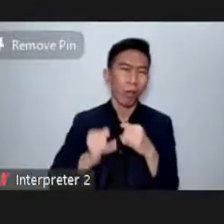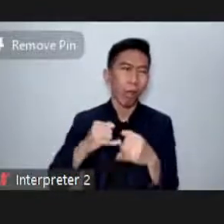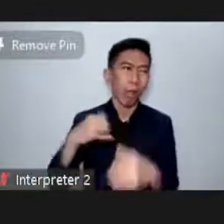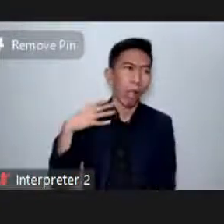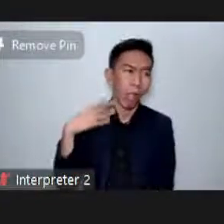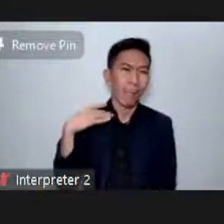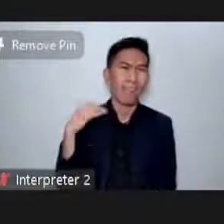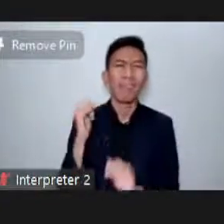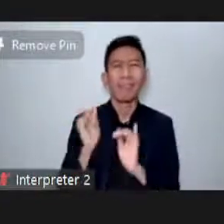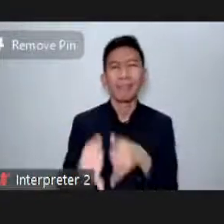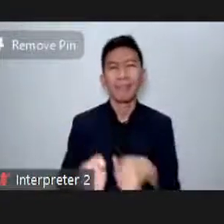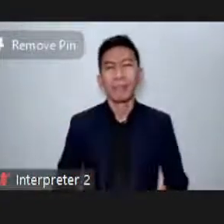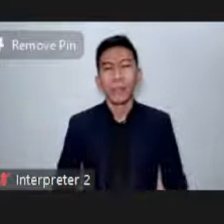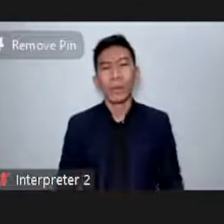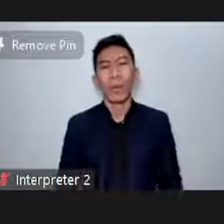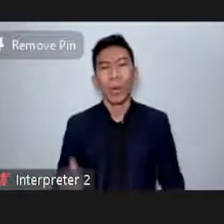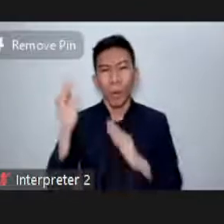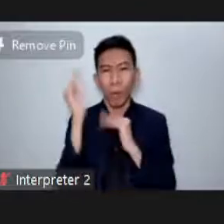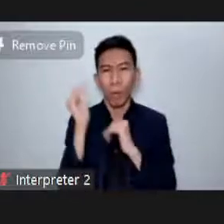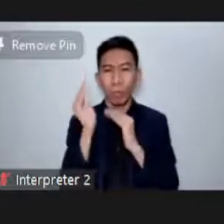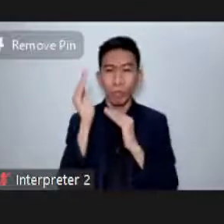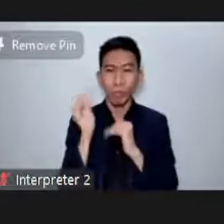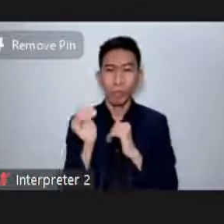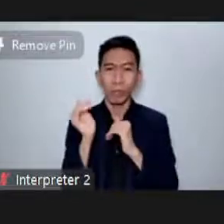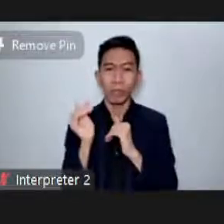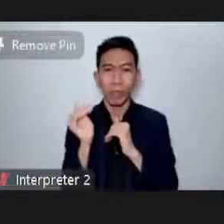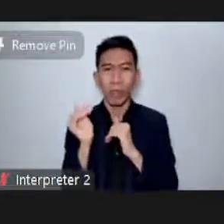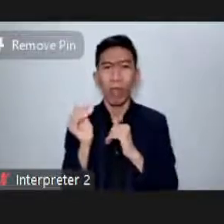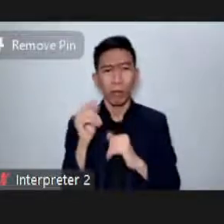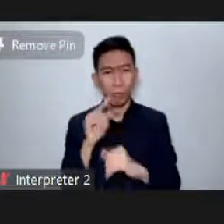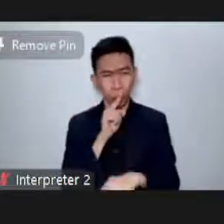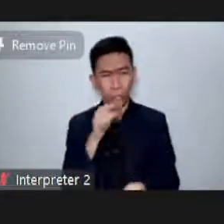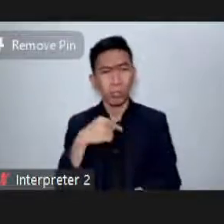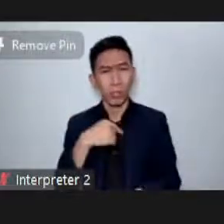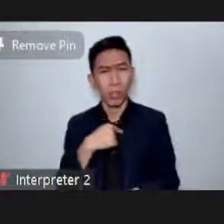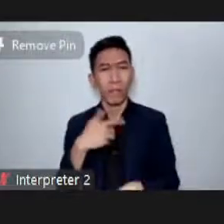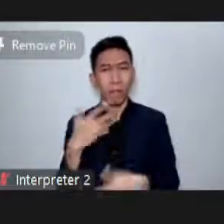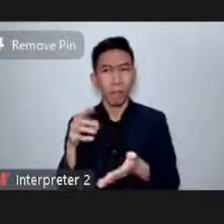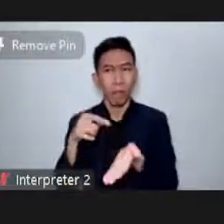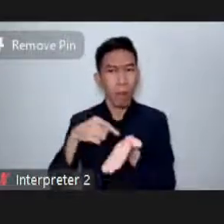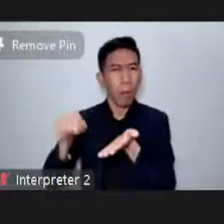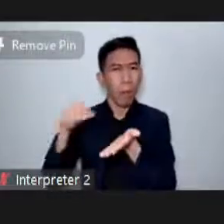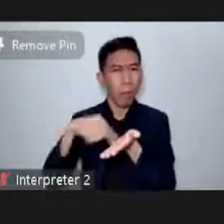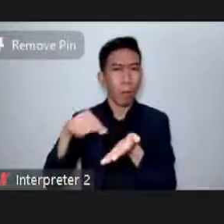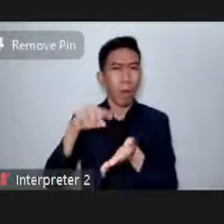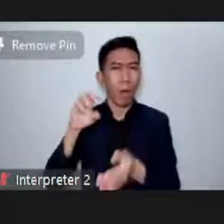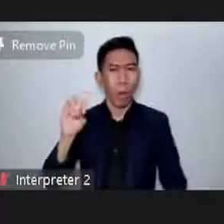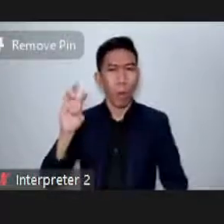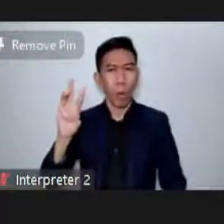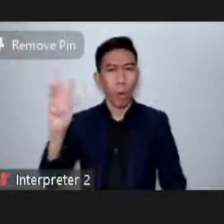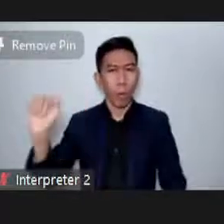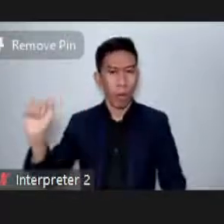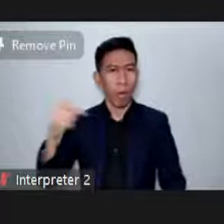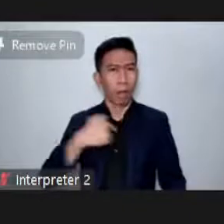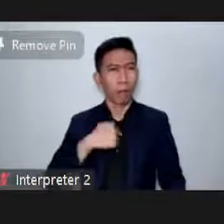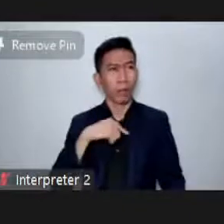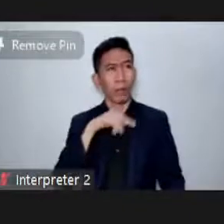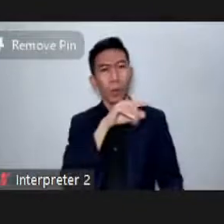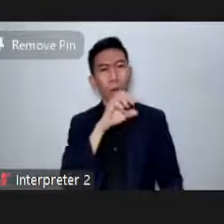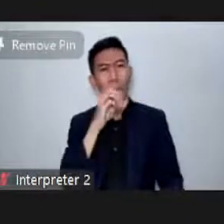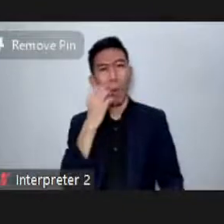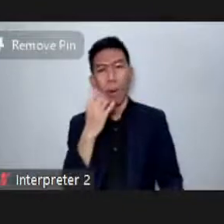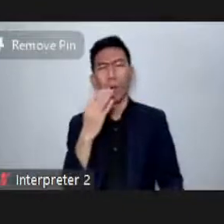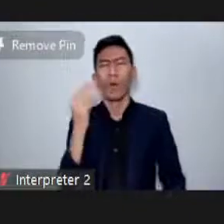Sana naman po matagal po naman ako nagbabayad ng uwan nung nasa Hong Kong po. Sana naman mapansin